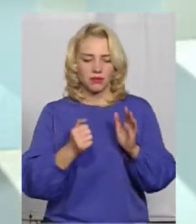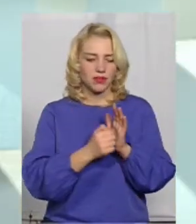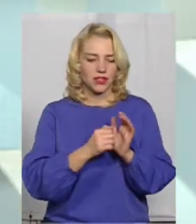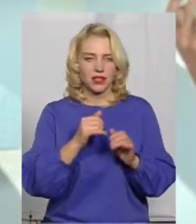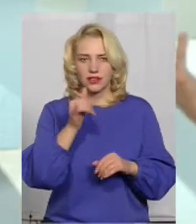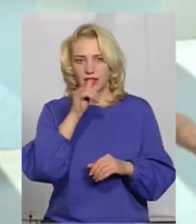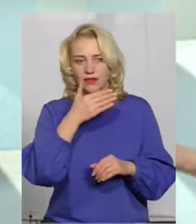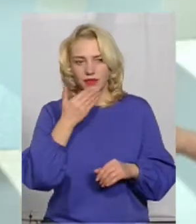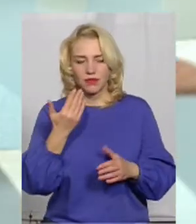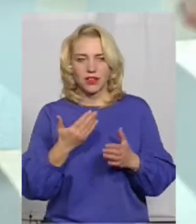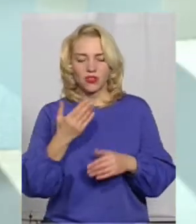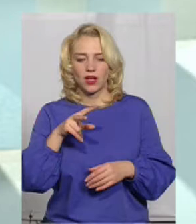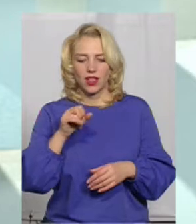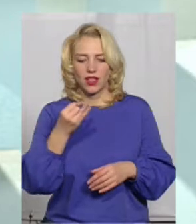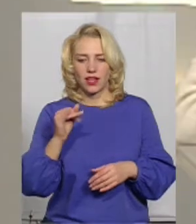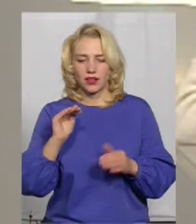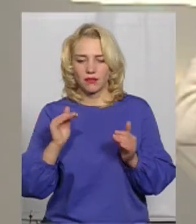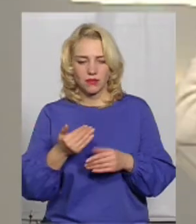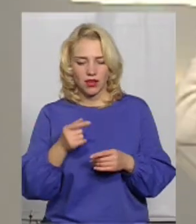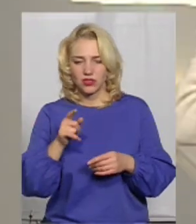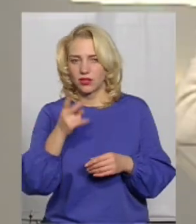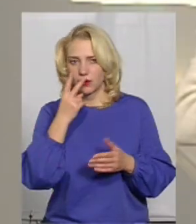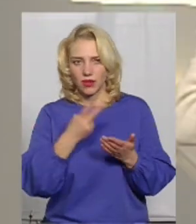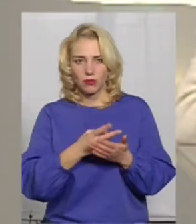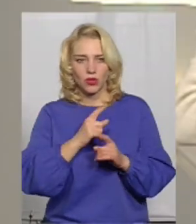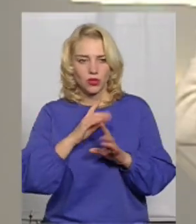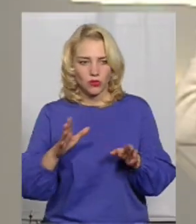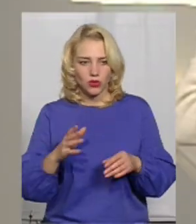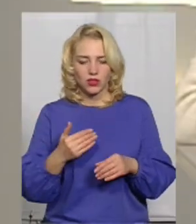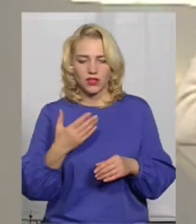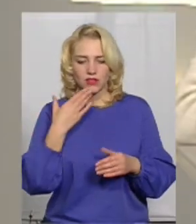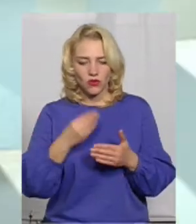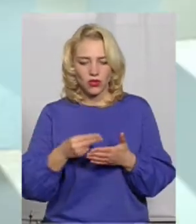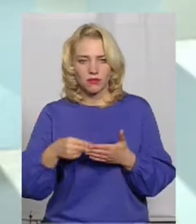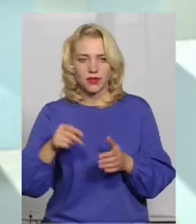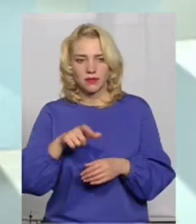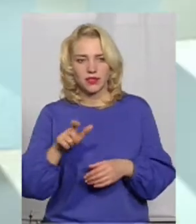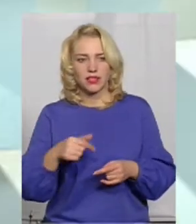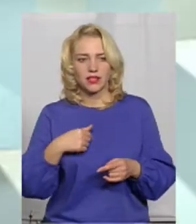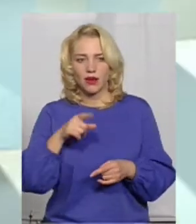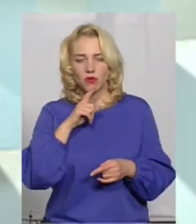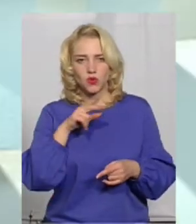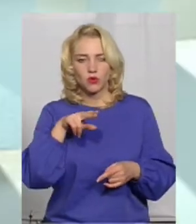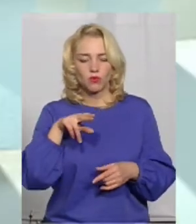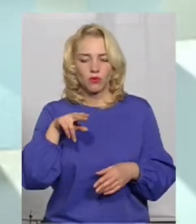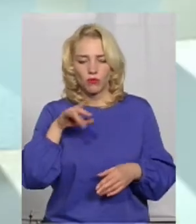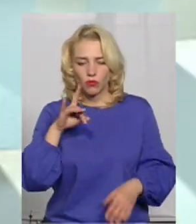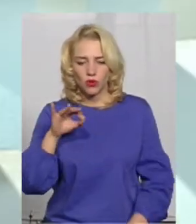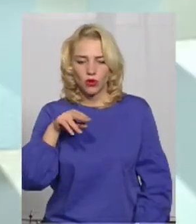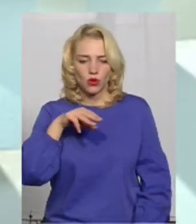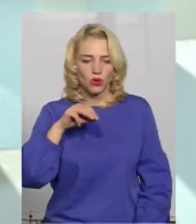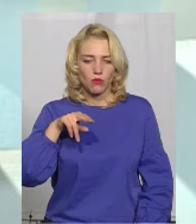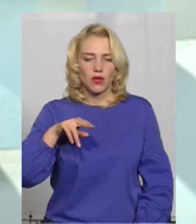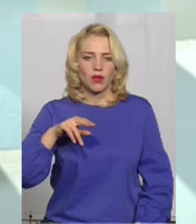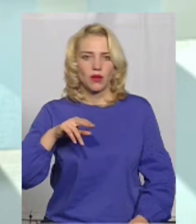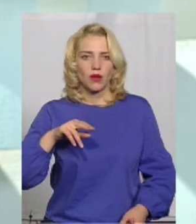стрічку. Якщо в тебе там лайків менше, тебе не покажуть навіть кількості своїх підписників. Я вже мовчу про топ-публікації. Тобто